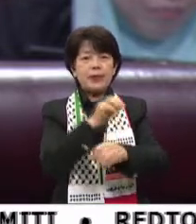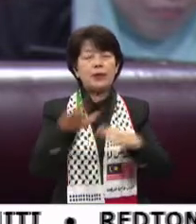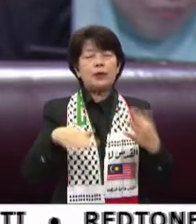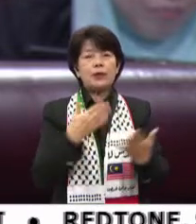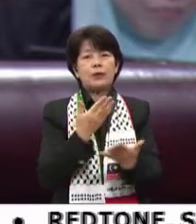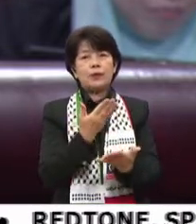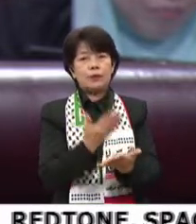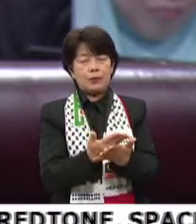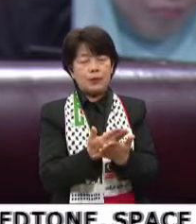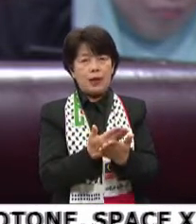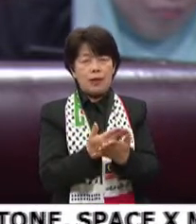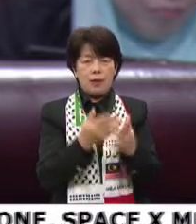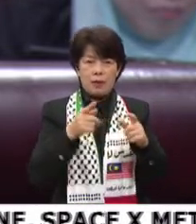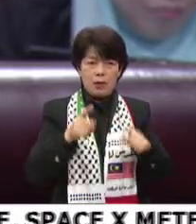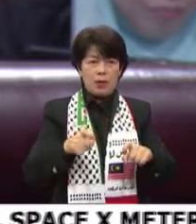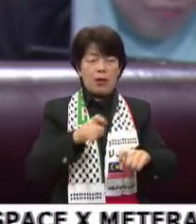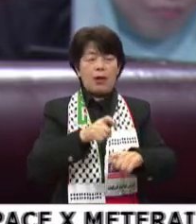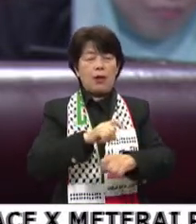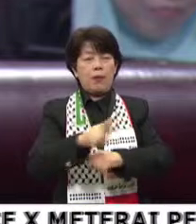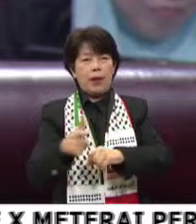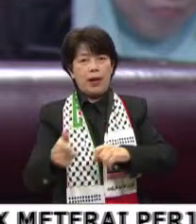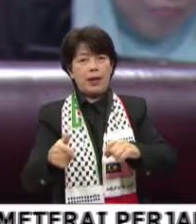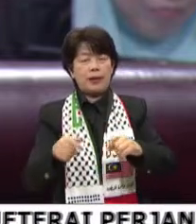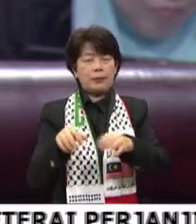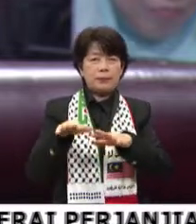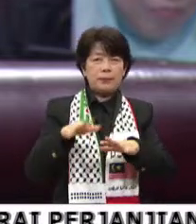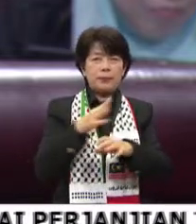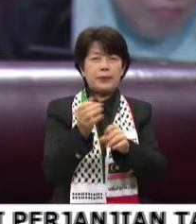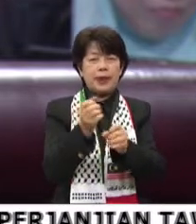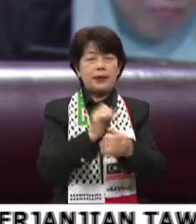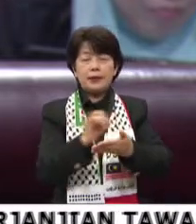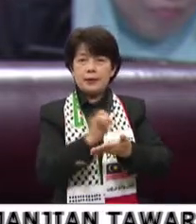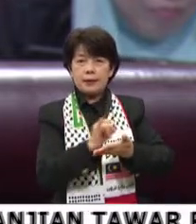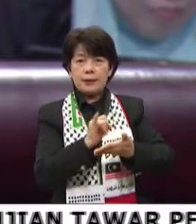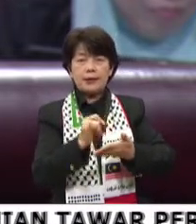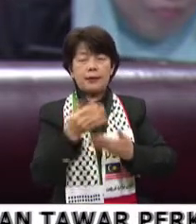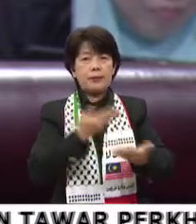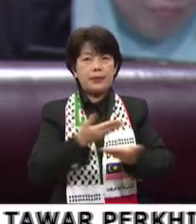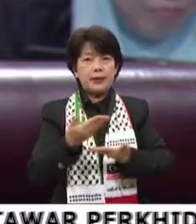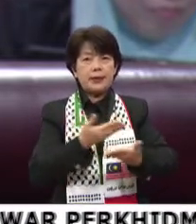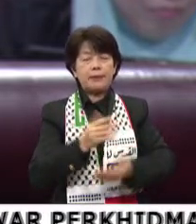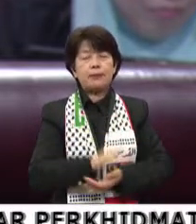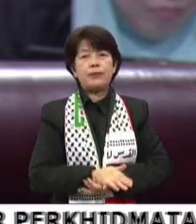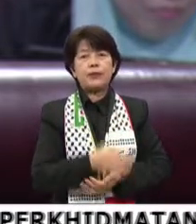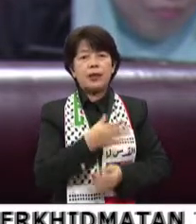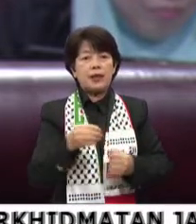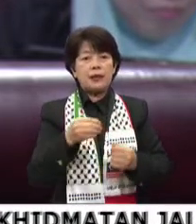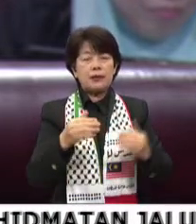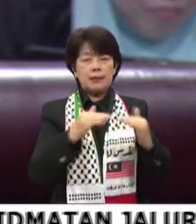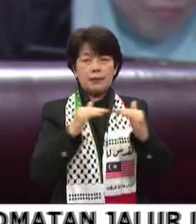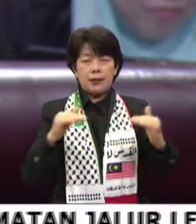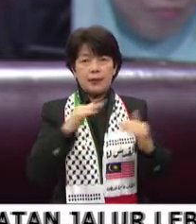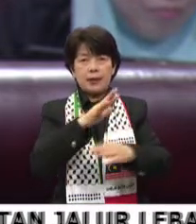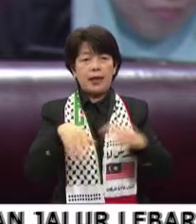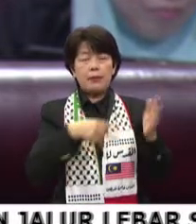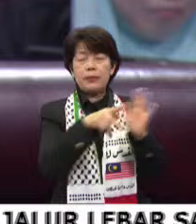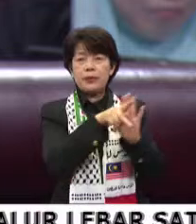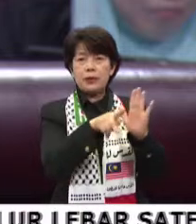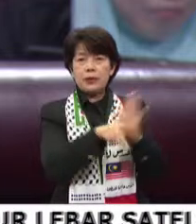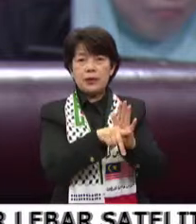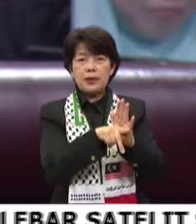mana-mana penubuhan trade pekerjaan atau industri ini adalah selaras dengan prinsip kebebasan